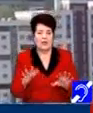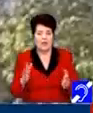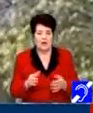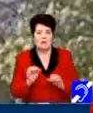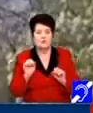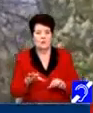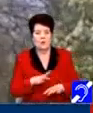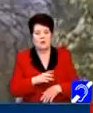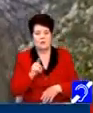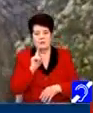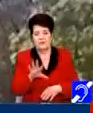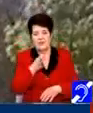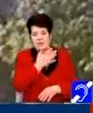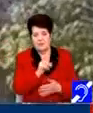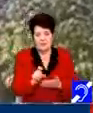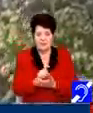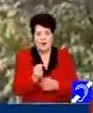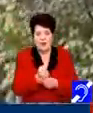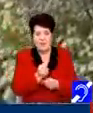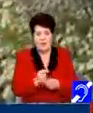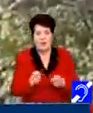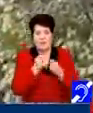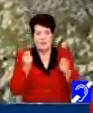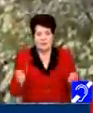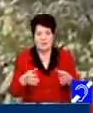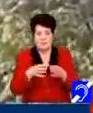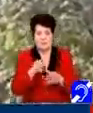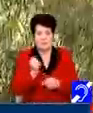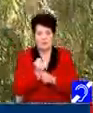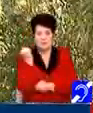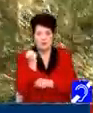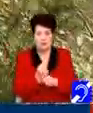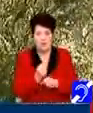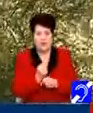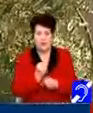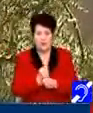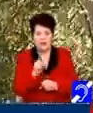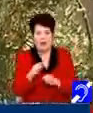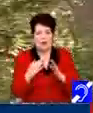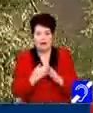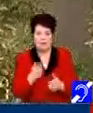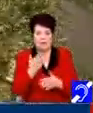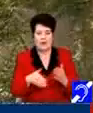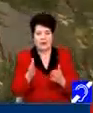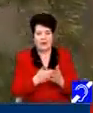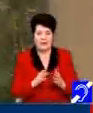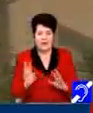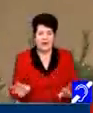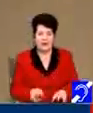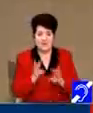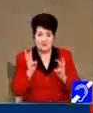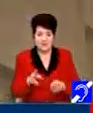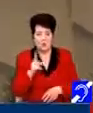probabilă vizează imprudența în timpul utilizării focului deschis de către o echipă de muncitori care lucra la clădire. La lichidarea incendiului au intervenit